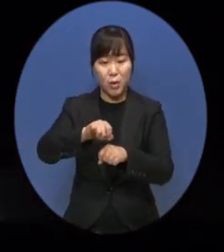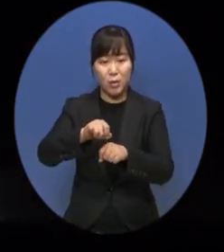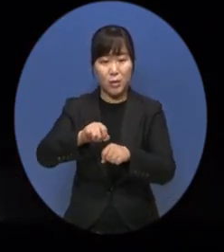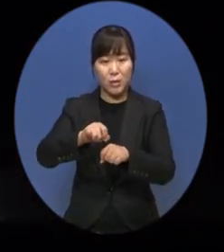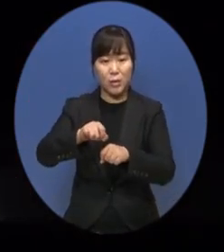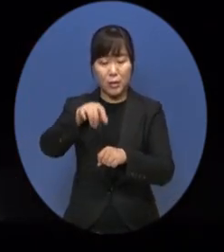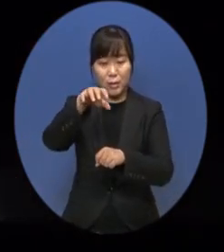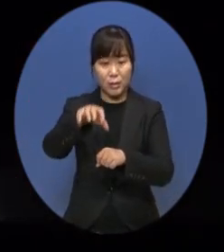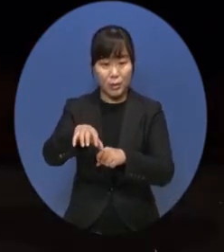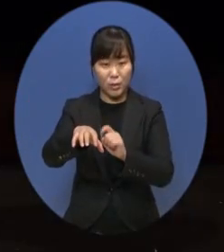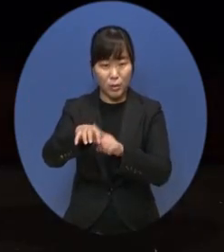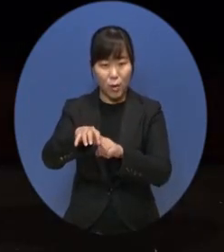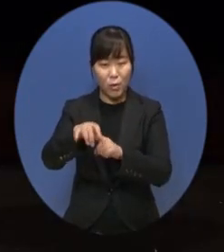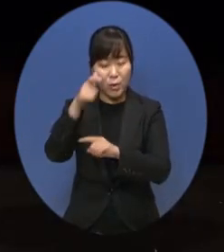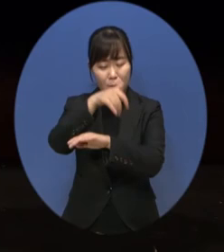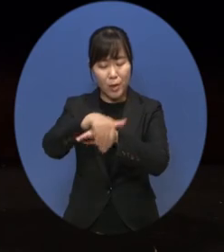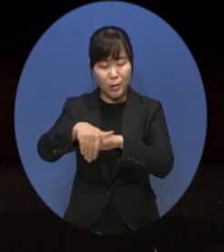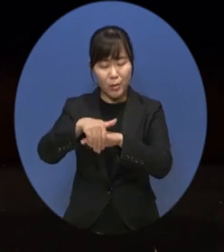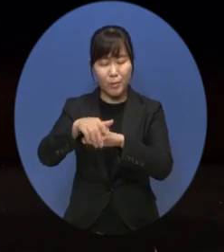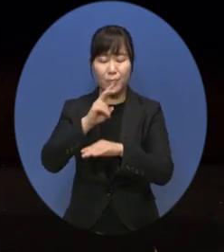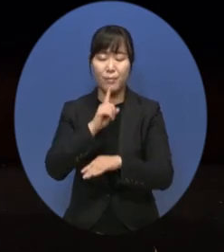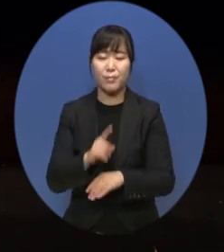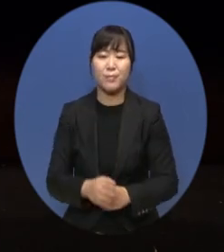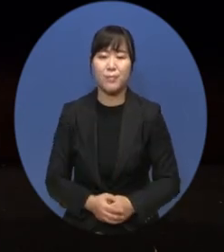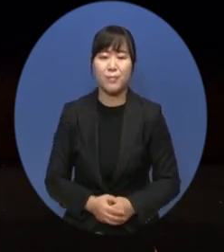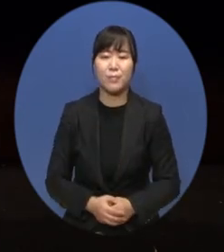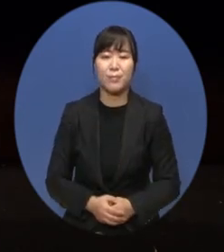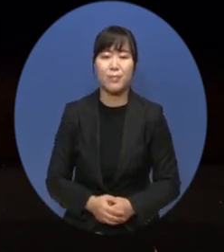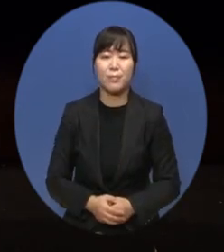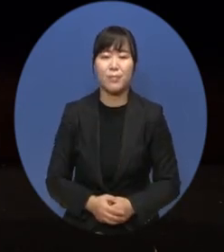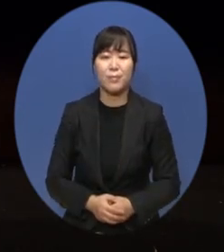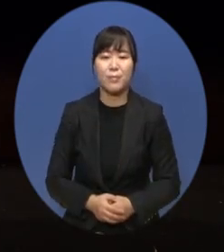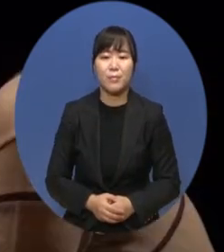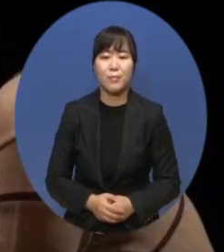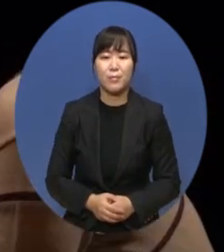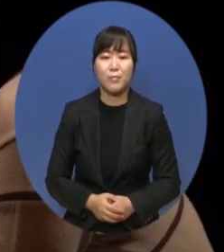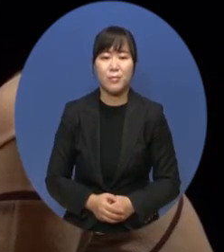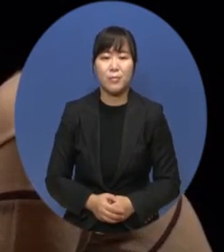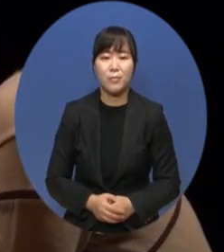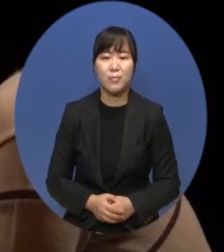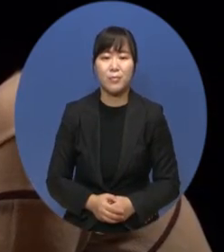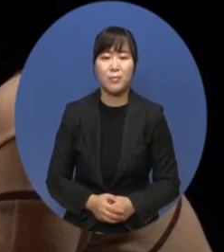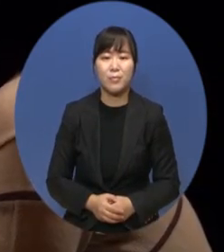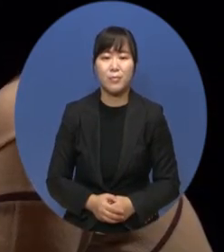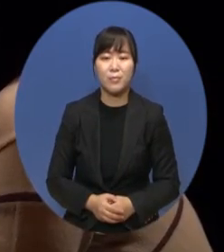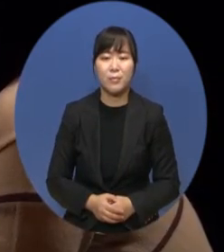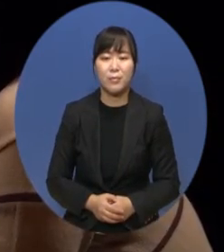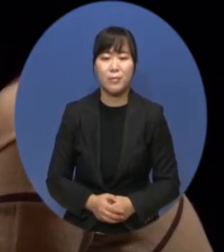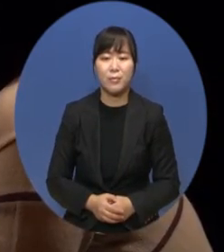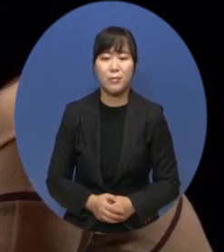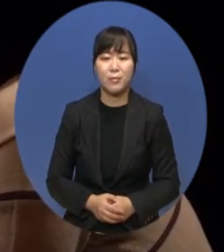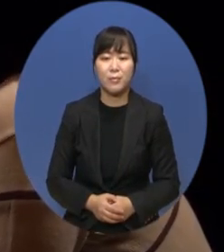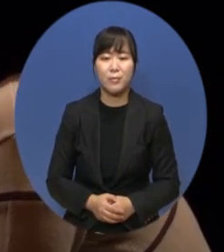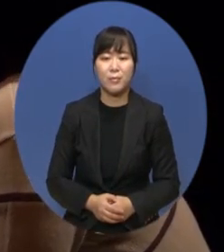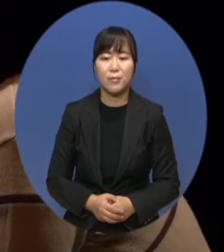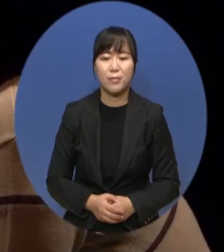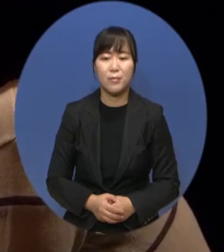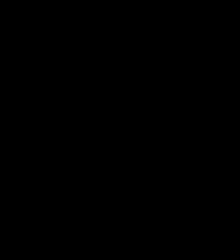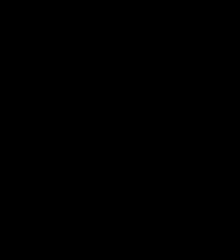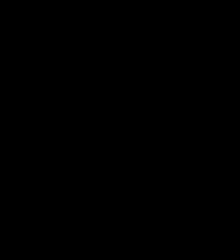세종특별자치시에서 개최될 예정입니다. 복지TV 뉴스 김은균이었습니다.